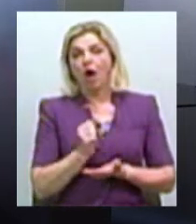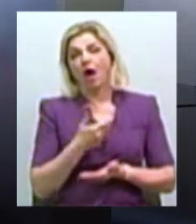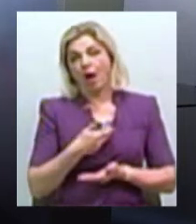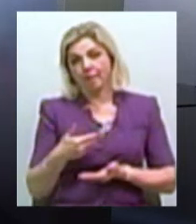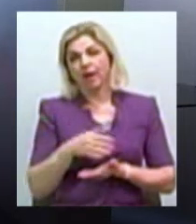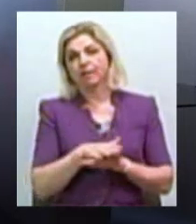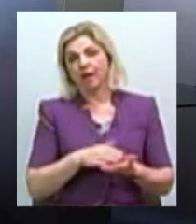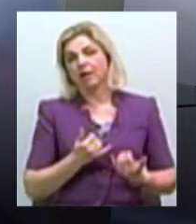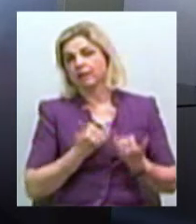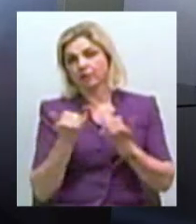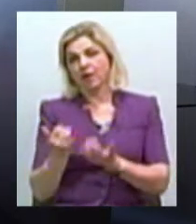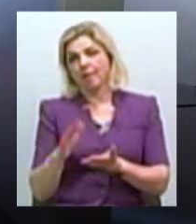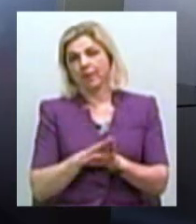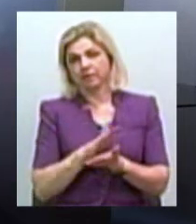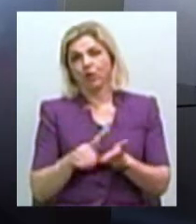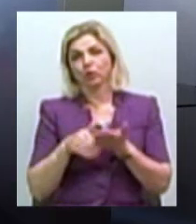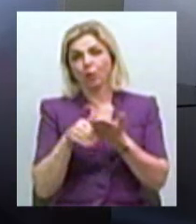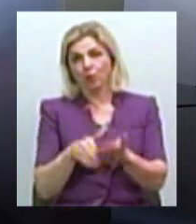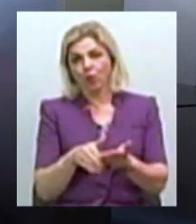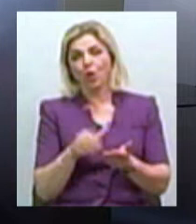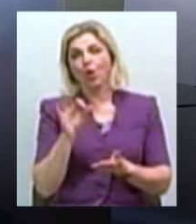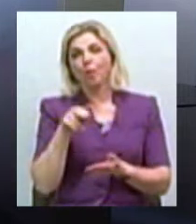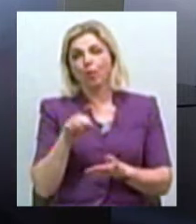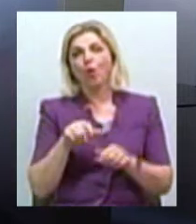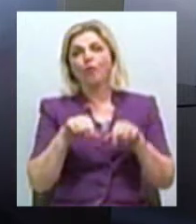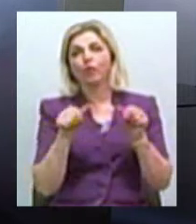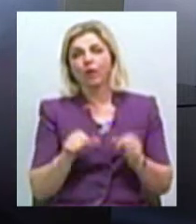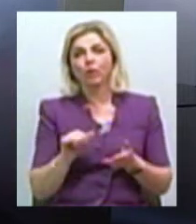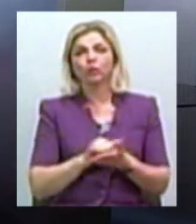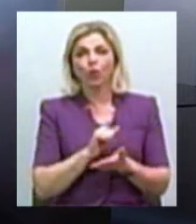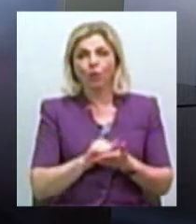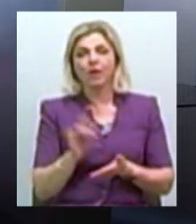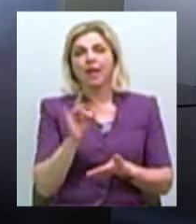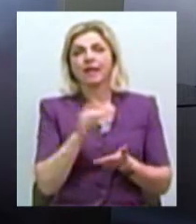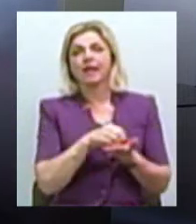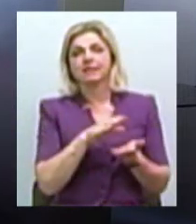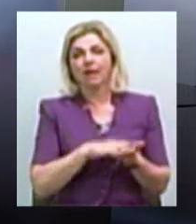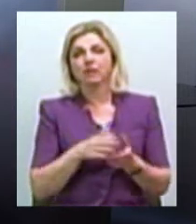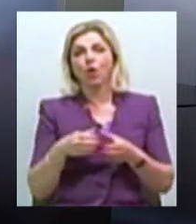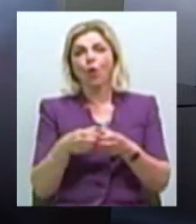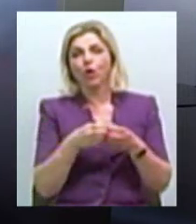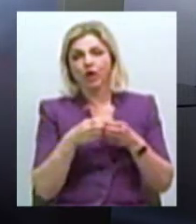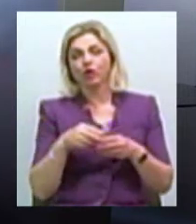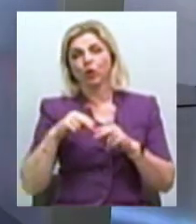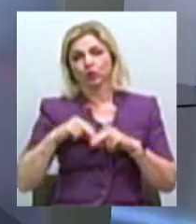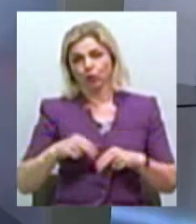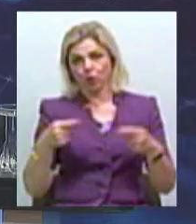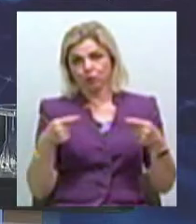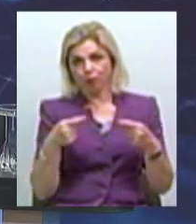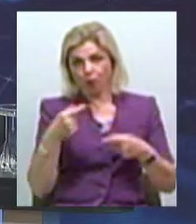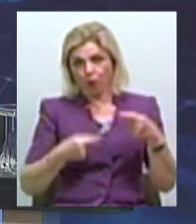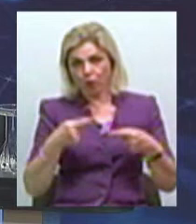надаємо абсолютно всю безкоштовну допомогу по оформленню документів, реєстрації колективного трудового спору, то, в принципі,